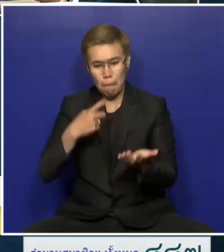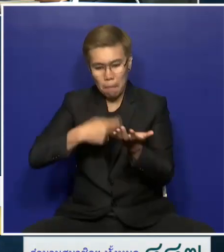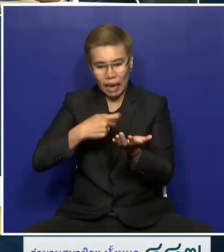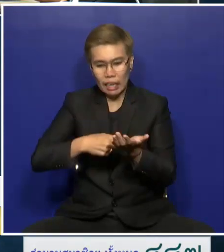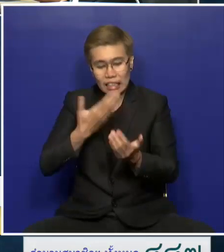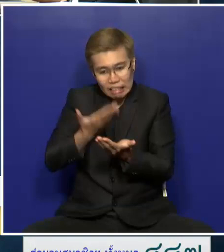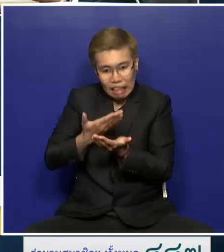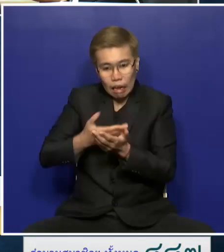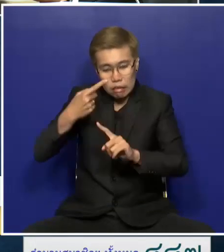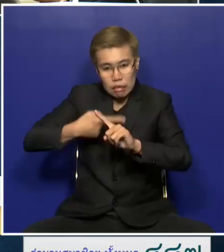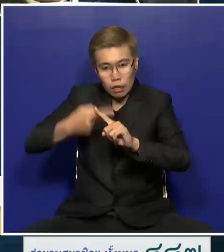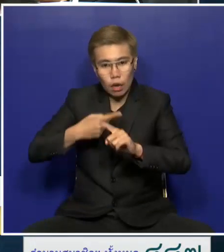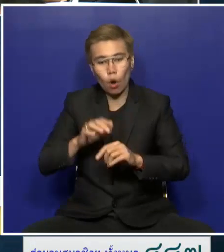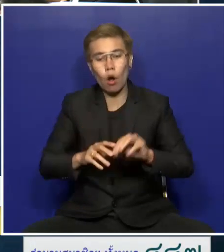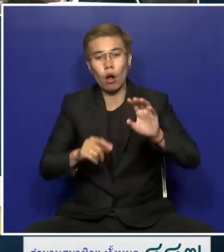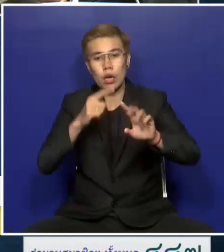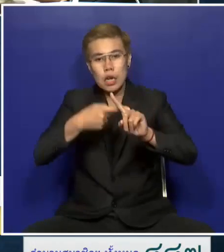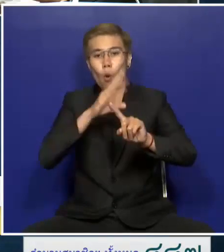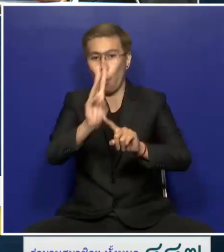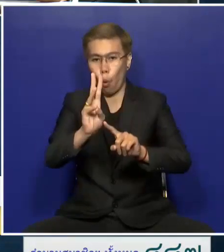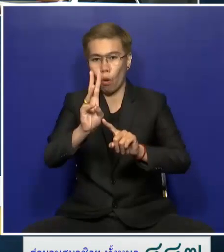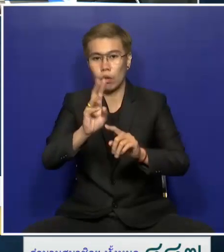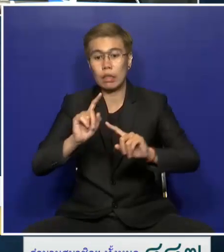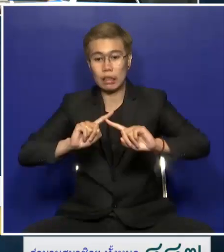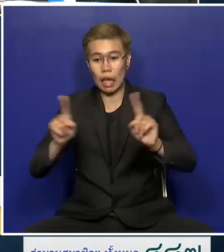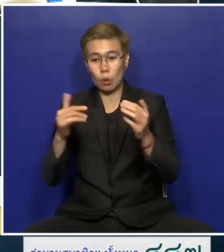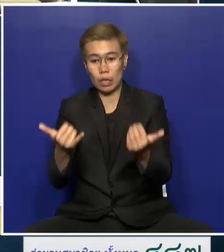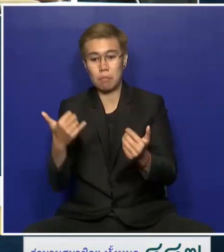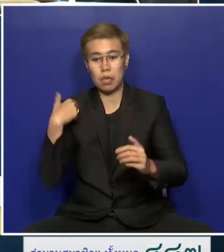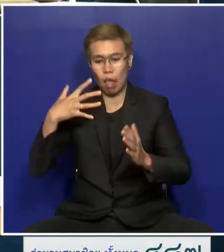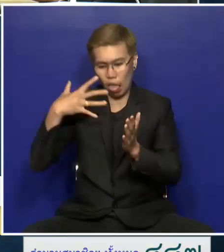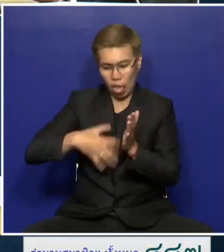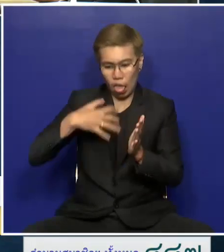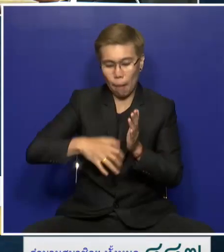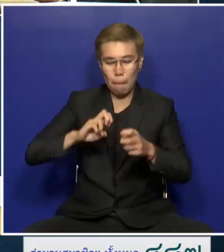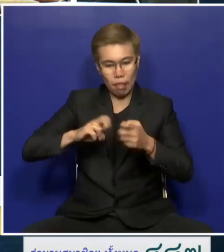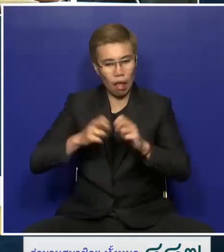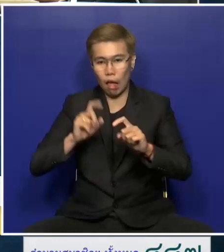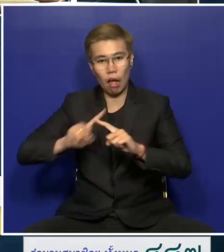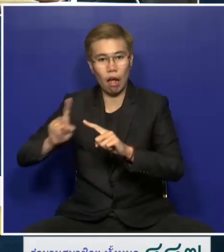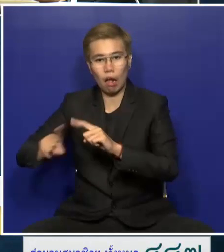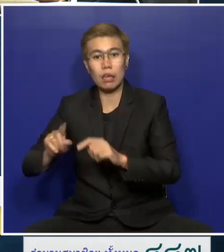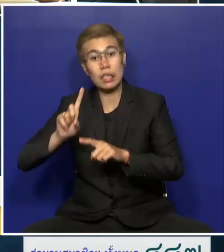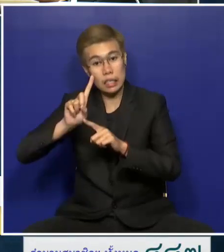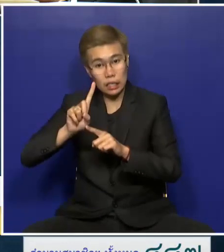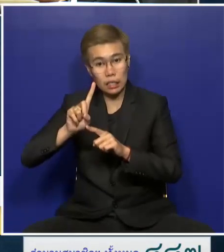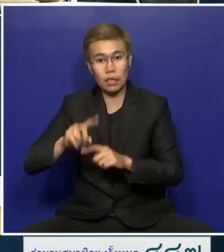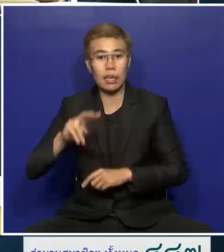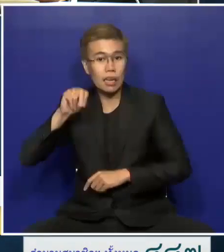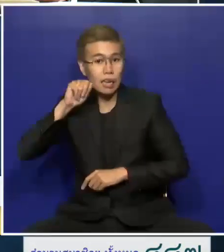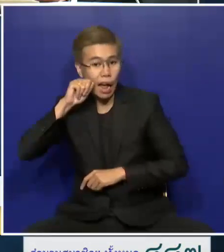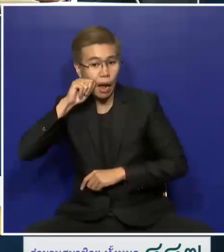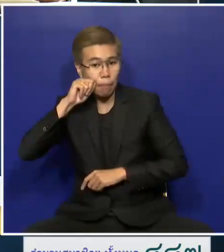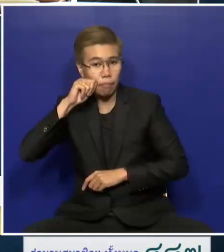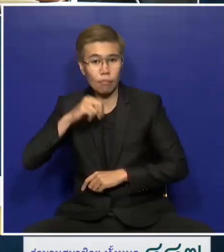ต่การที่เกษตรกรเข้าไปทำการเกษตรในที่ดังกล่าวได้อุปสรรคและปัญหามากมายเช่น1ขาดแหล่งน้ำซึ่งจะเป็น